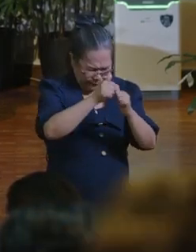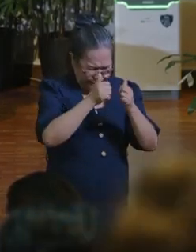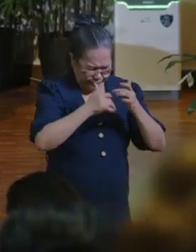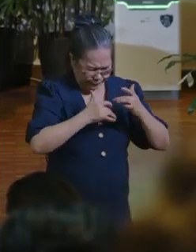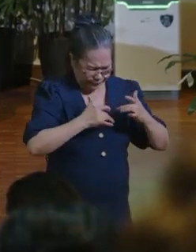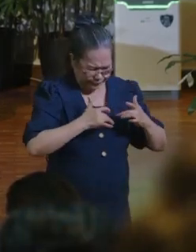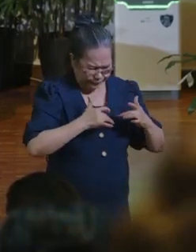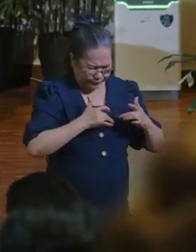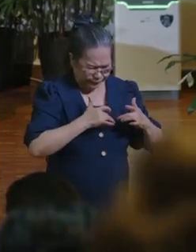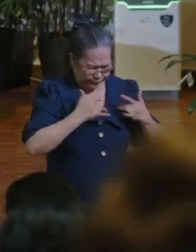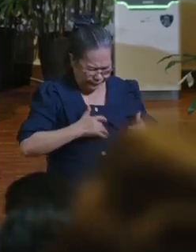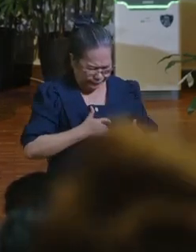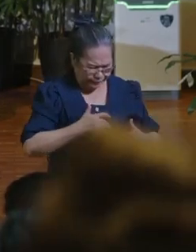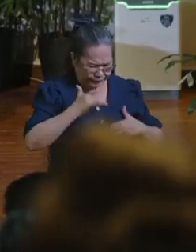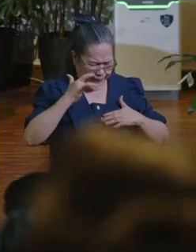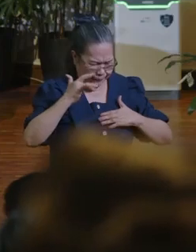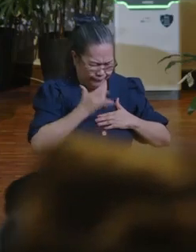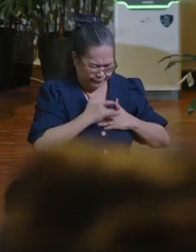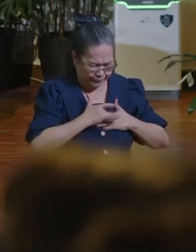pusong iyon